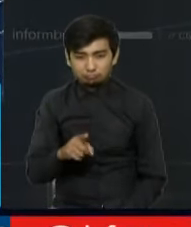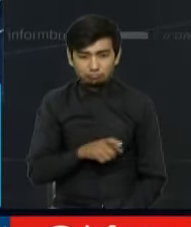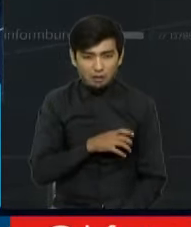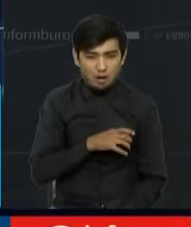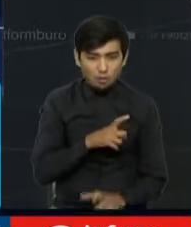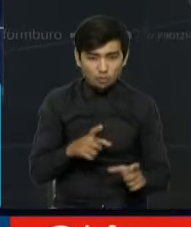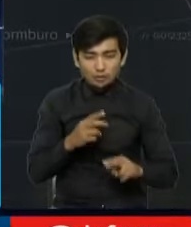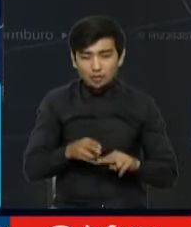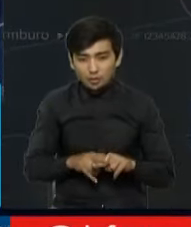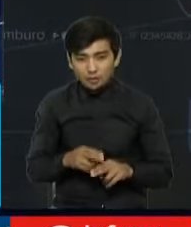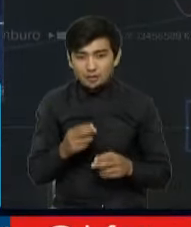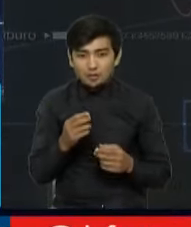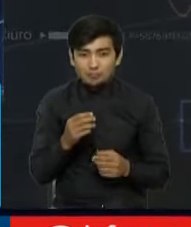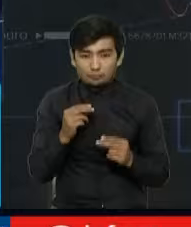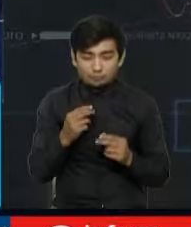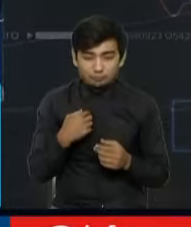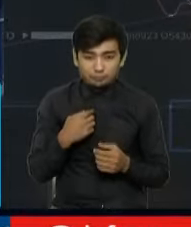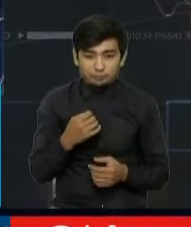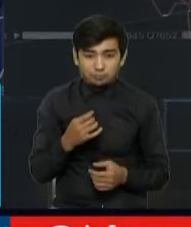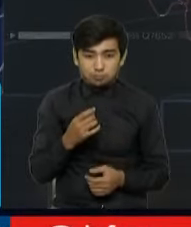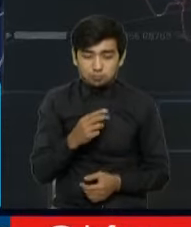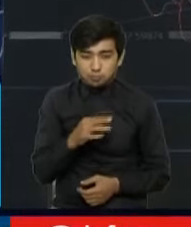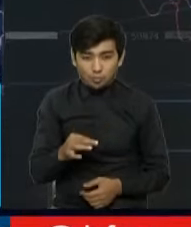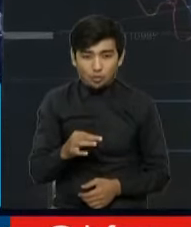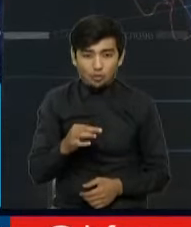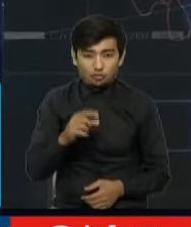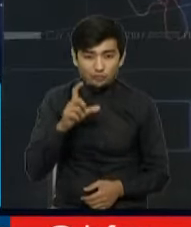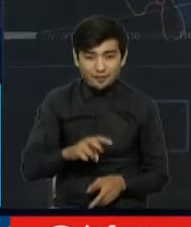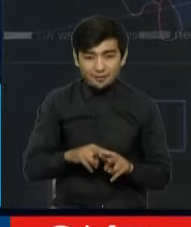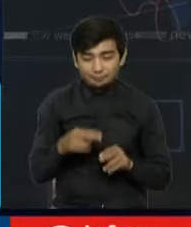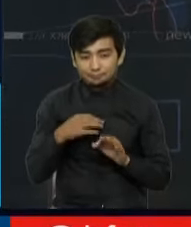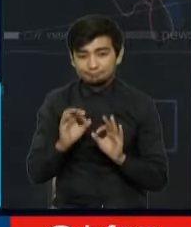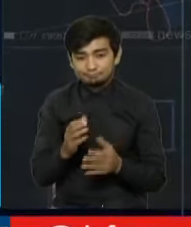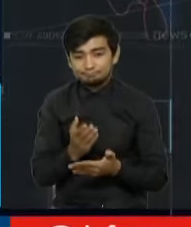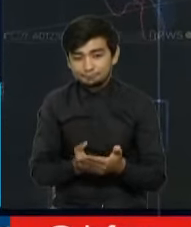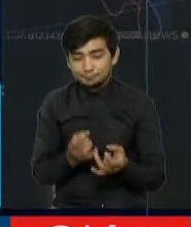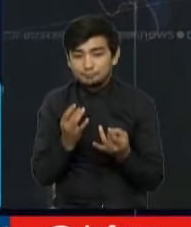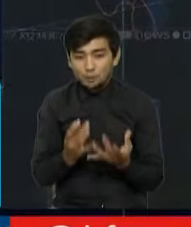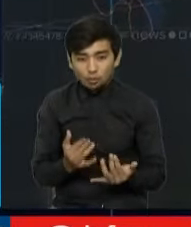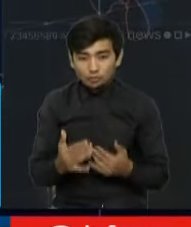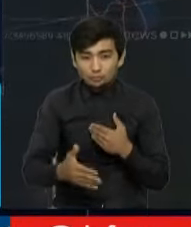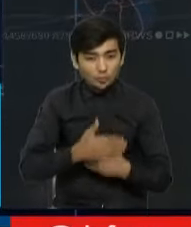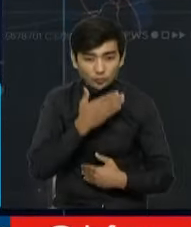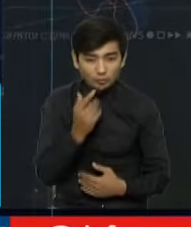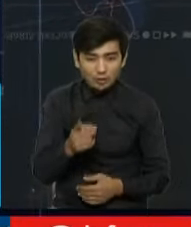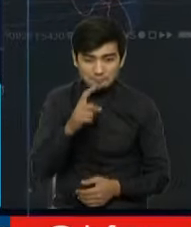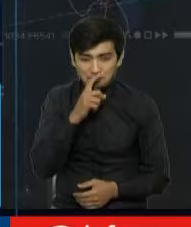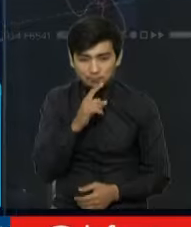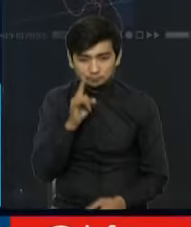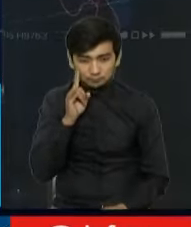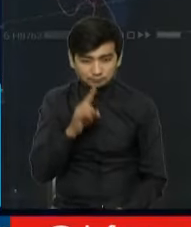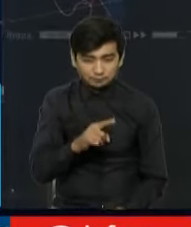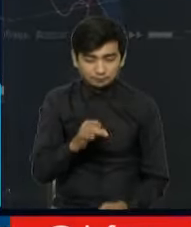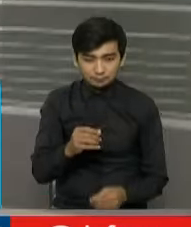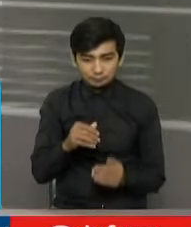не понимают по-человечески, да? Это же формула есть такая, либо пряника, но если не понимаешь, что, соответственно, и